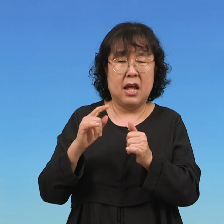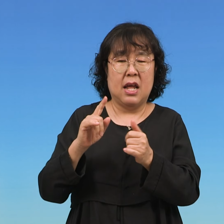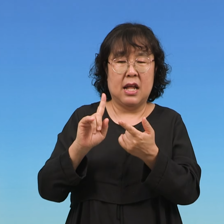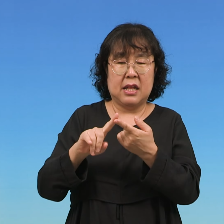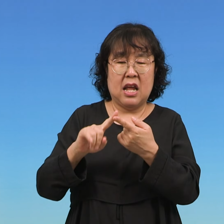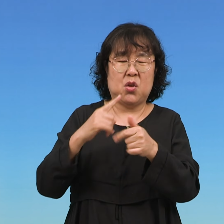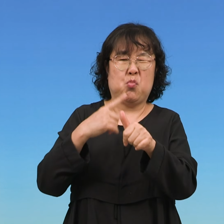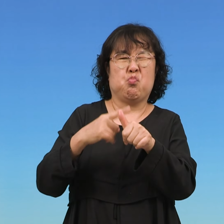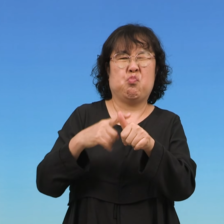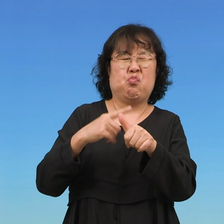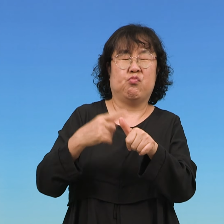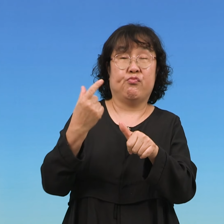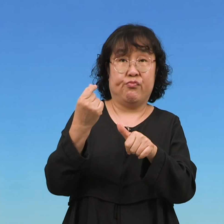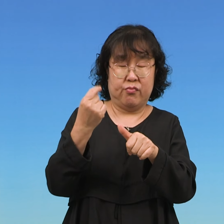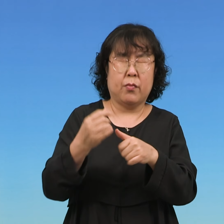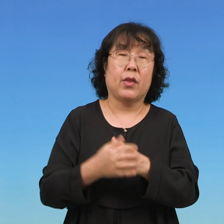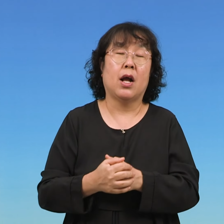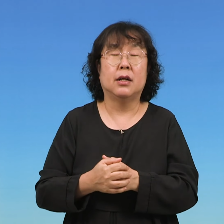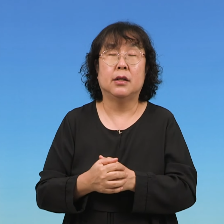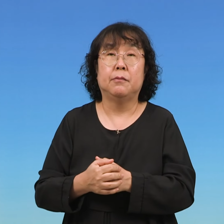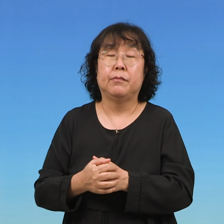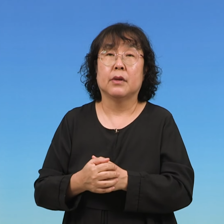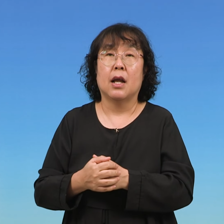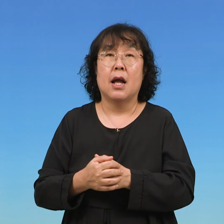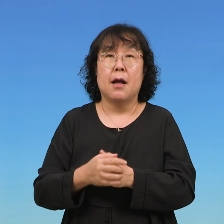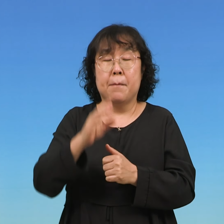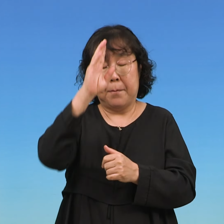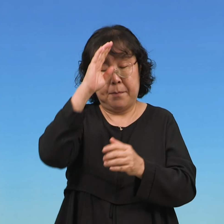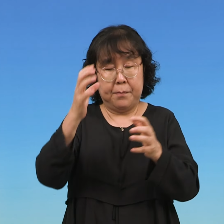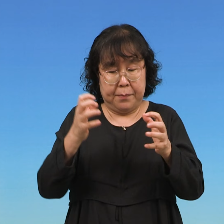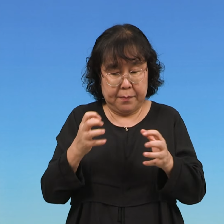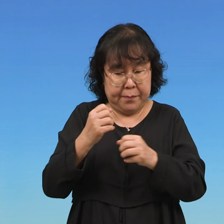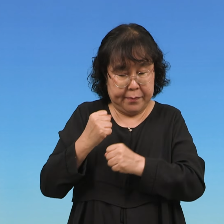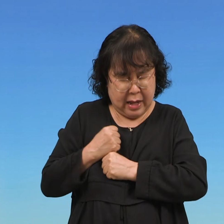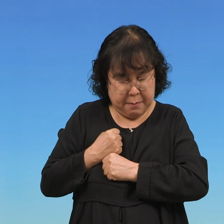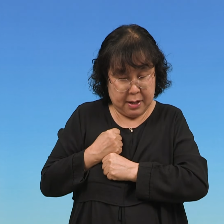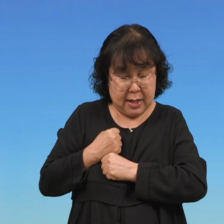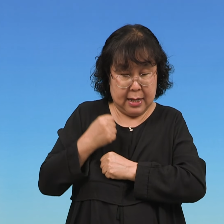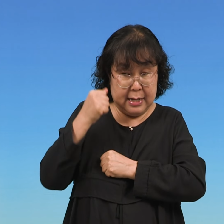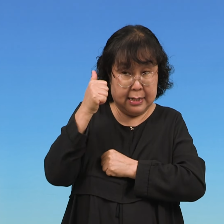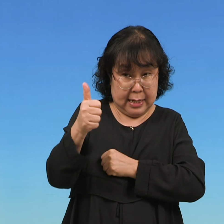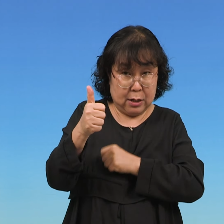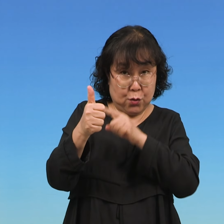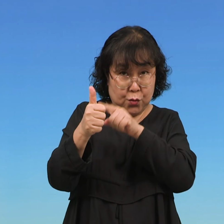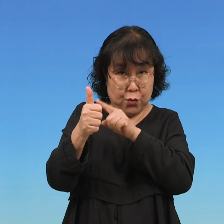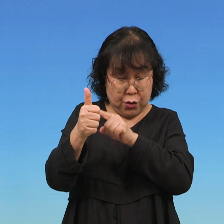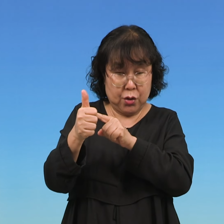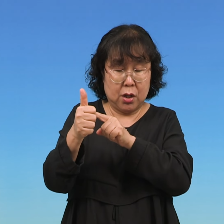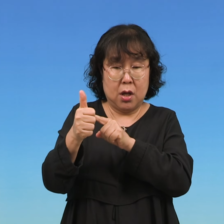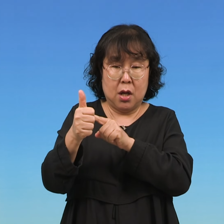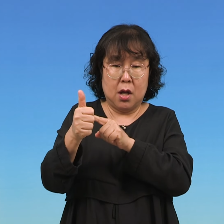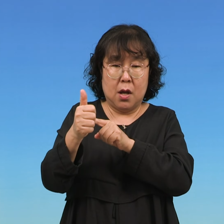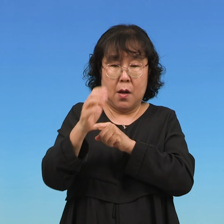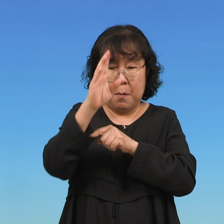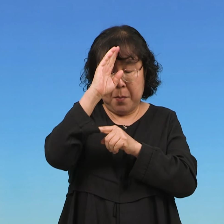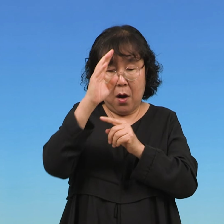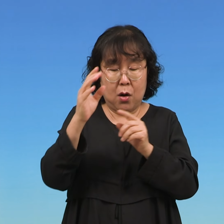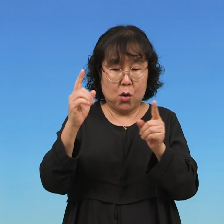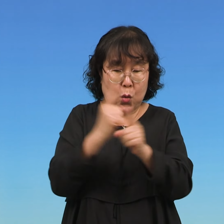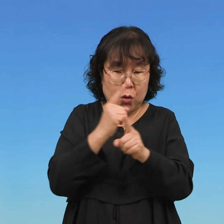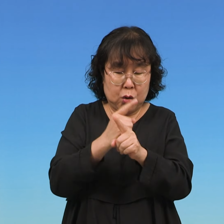나만 장부는 돌아서서 자기를 이렇게 그 고쳐준 그 엘리사 선지자에 대하여